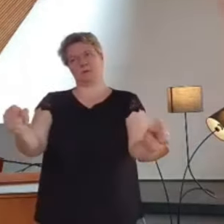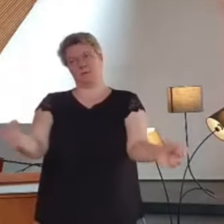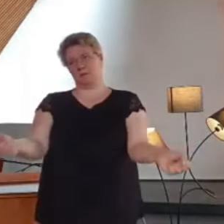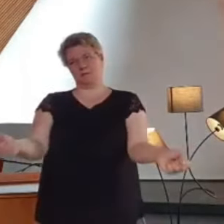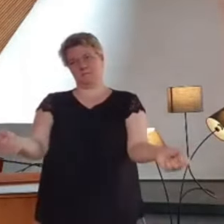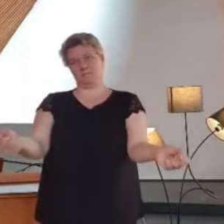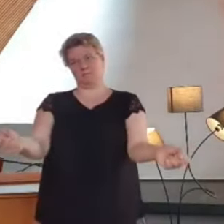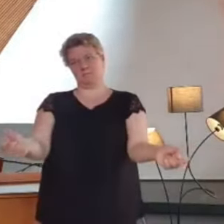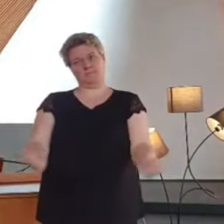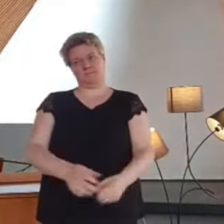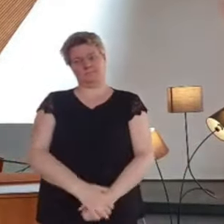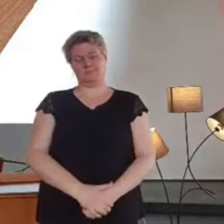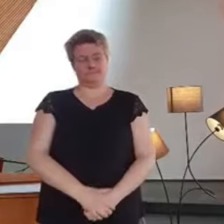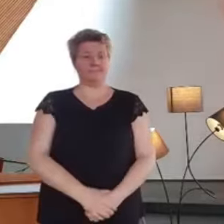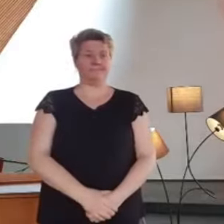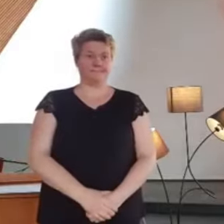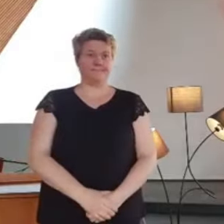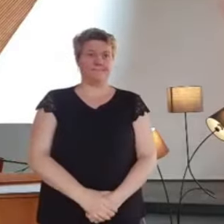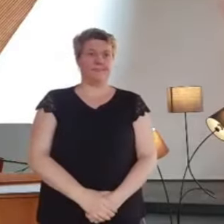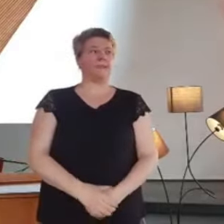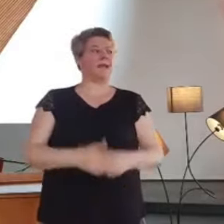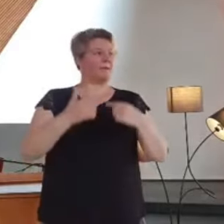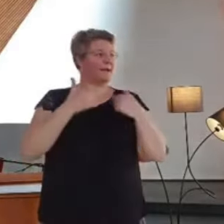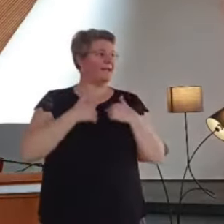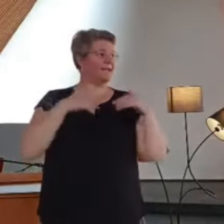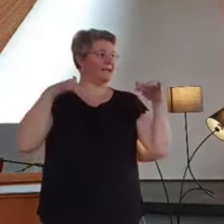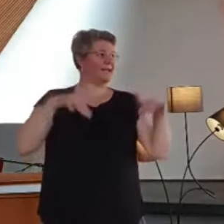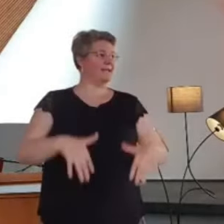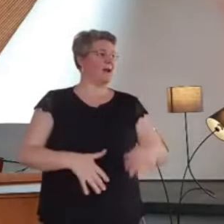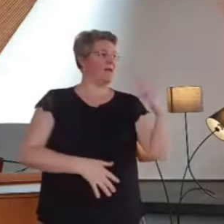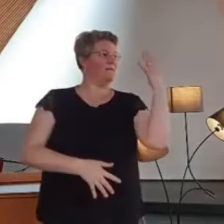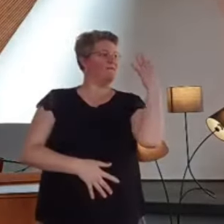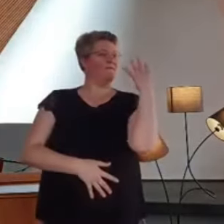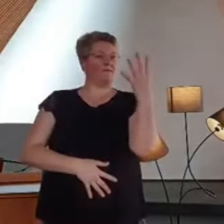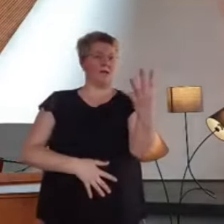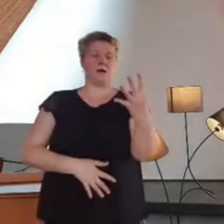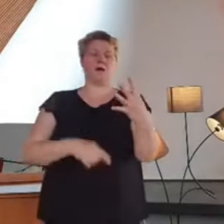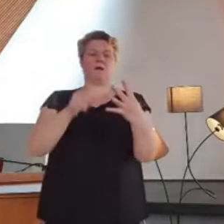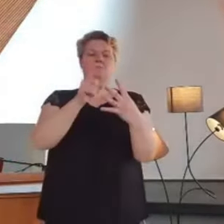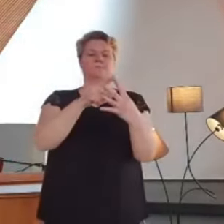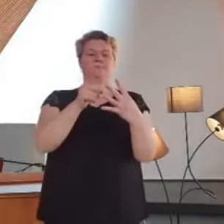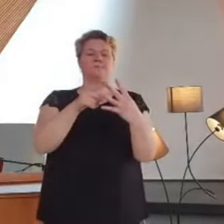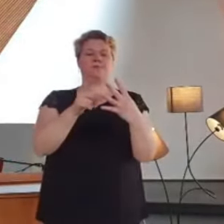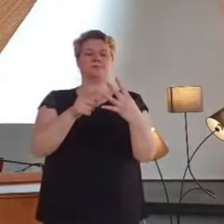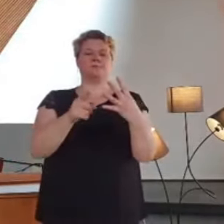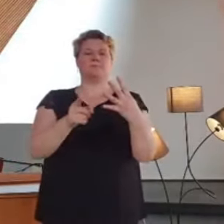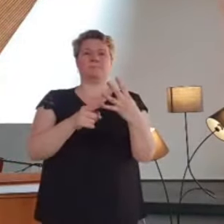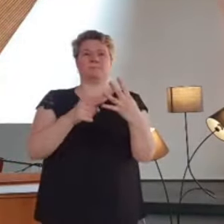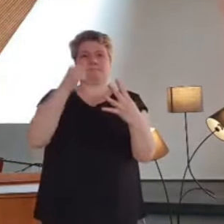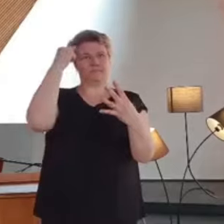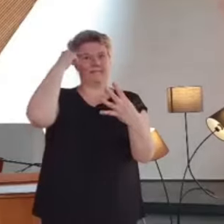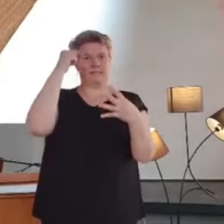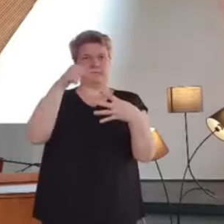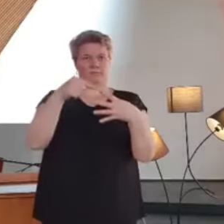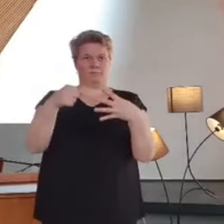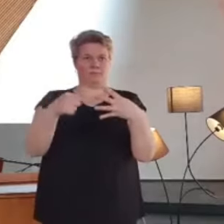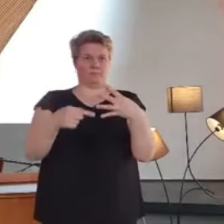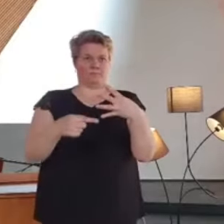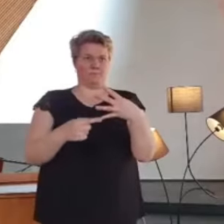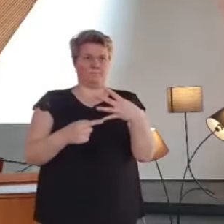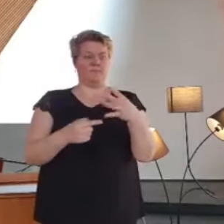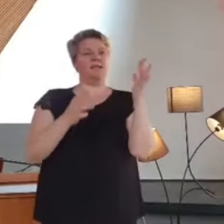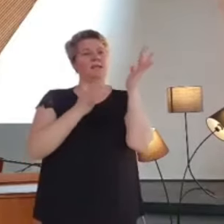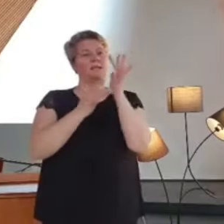einen Kamm scheren. 4 Punkte. Wie ist Jesus mit Krankheiten und Behinderungen umgegangen?